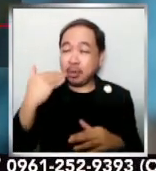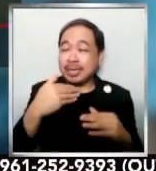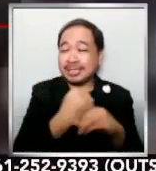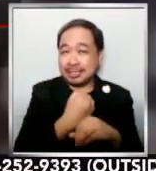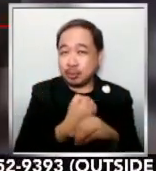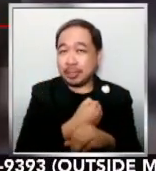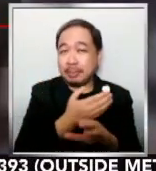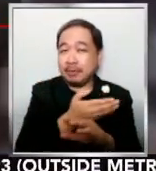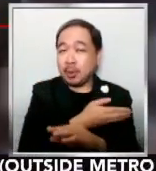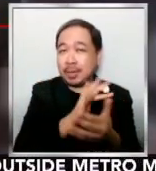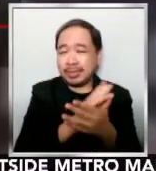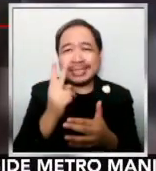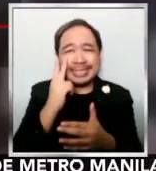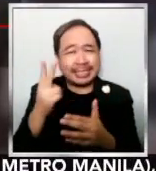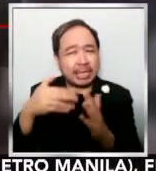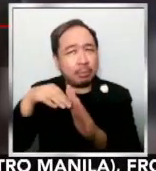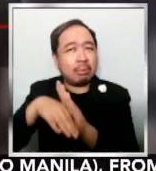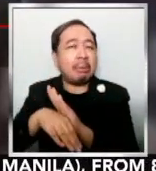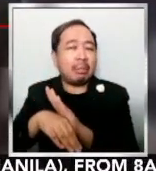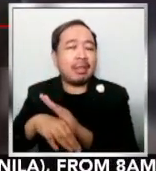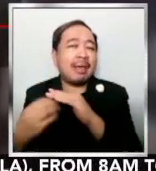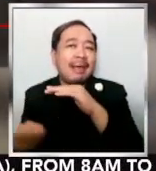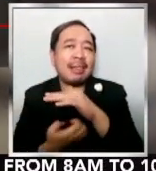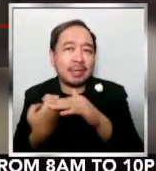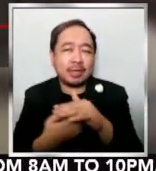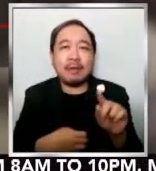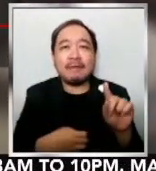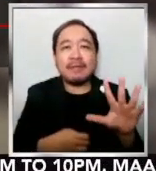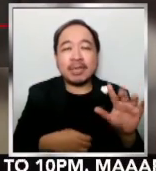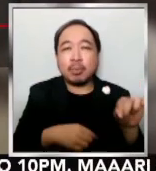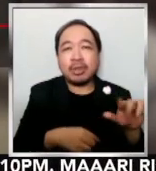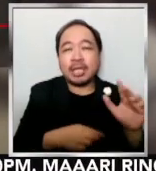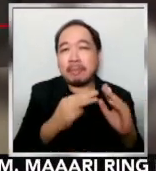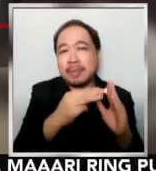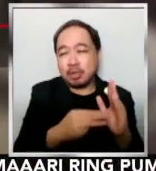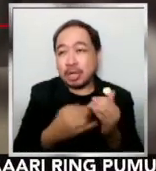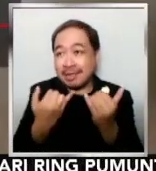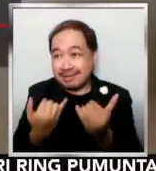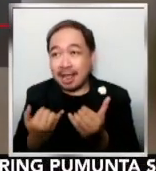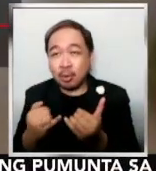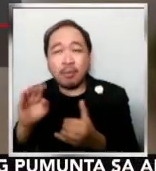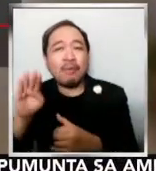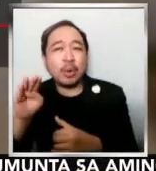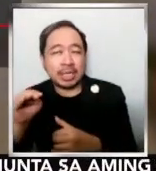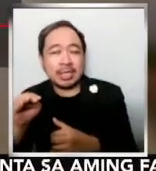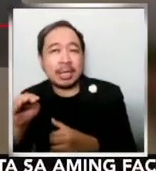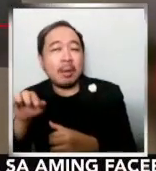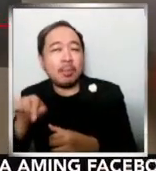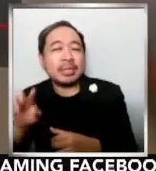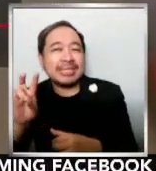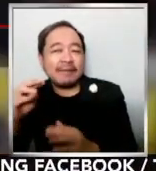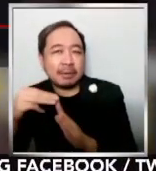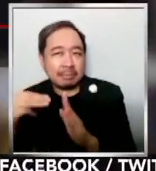ng 4.45%. Mula sa 15.3 million sa school year 2019 to 2020, ay nasa 14.7 million